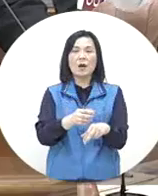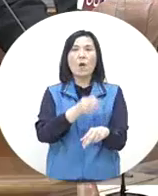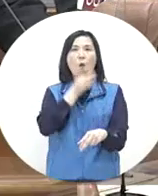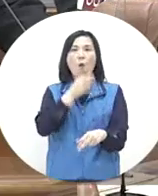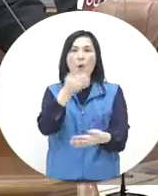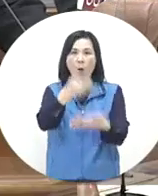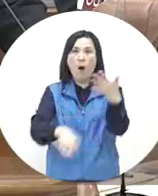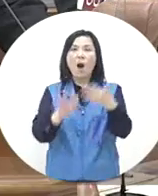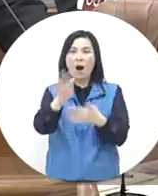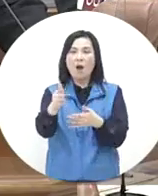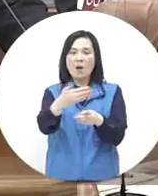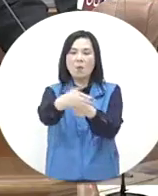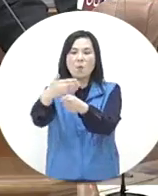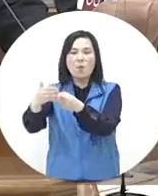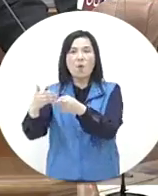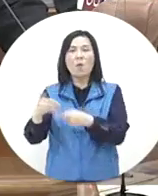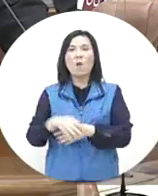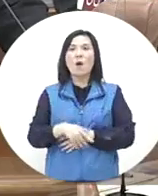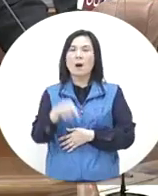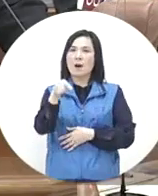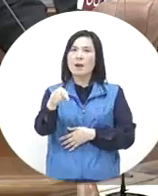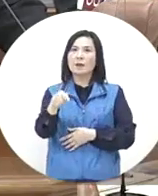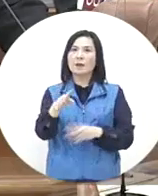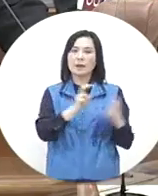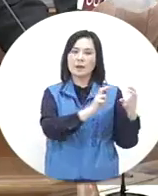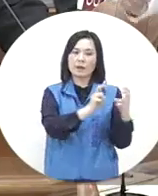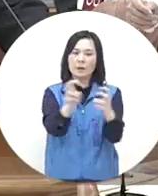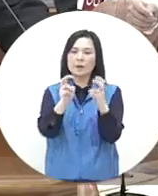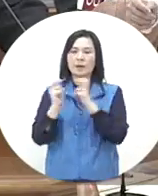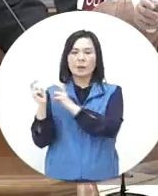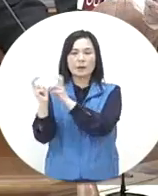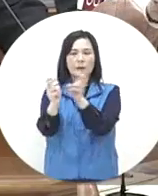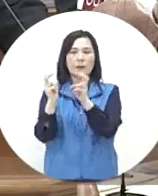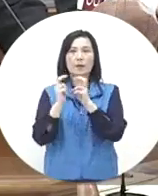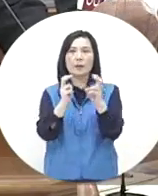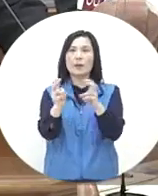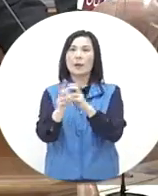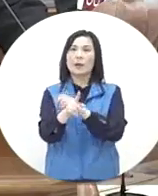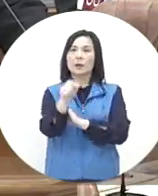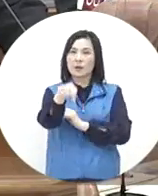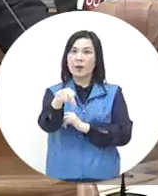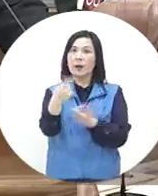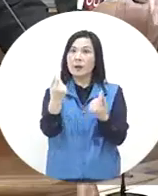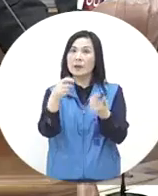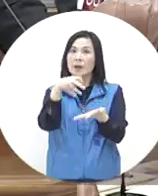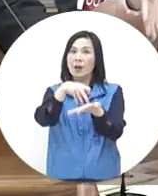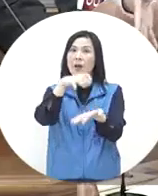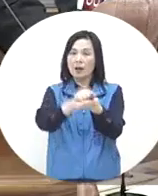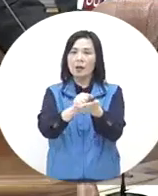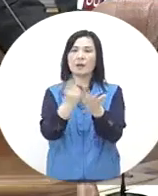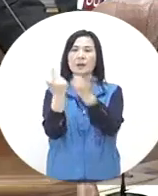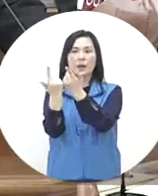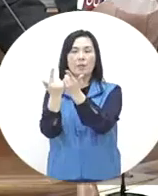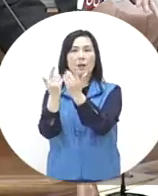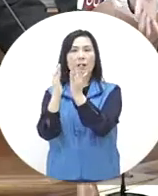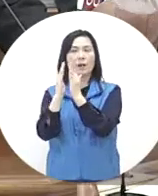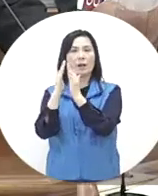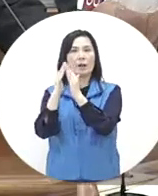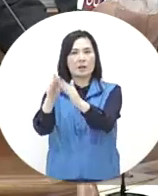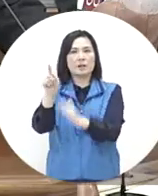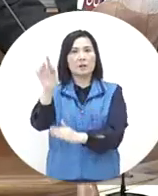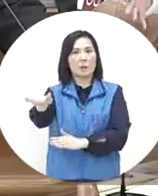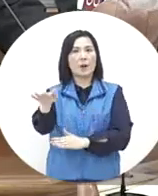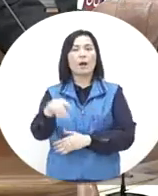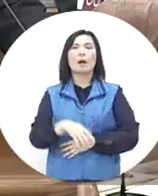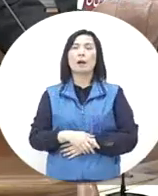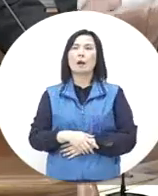就我了解我们现在有几条的这个捷运线的这个财产都还是登记在台北市的这个名下齁，这个未来啊会